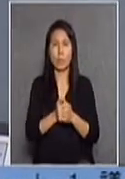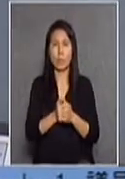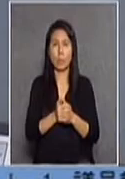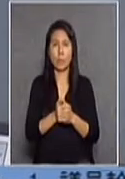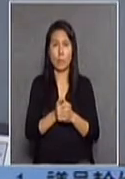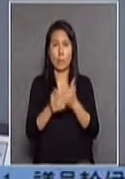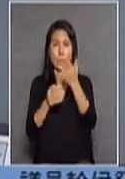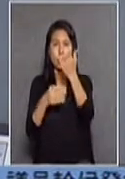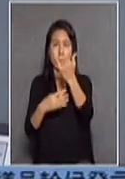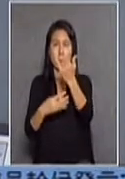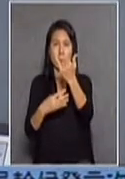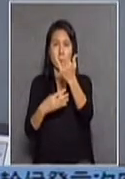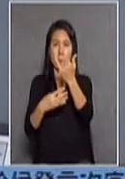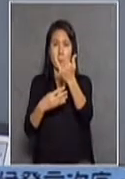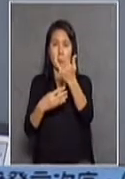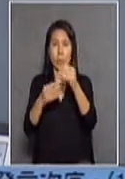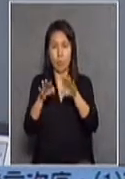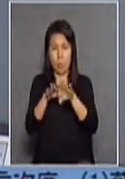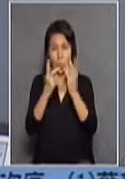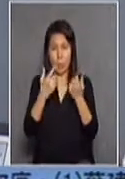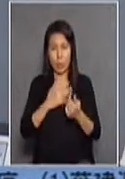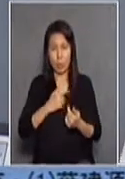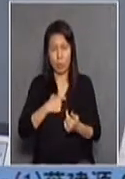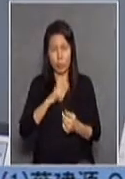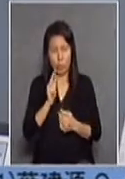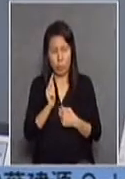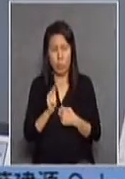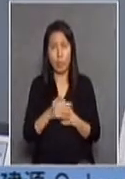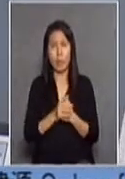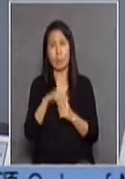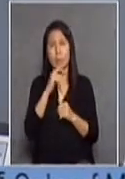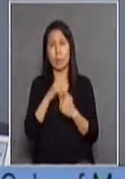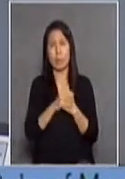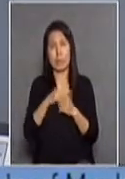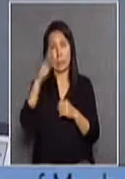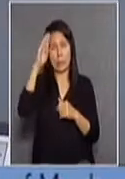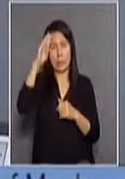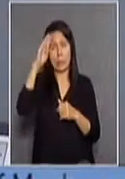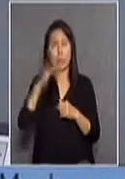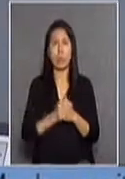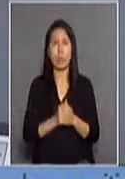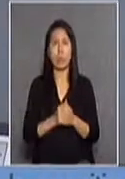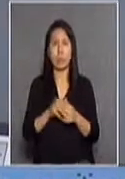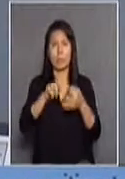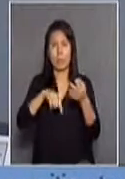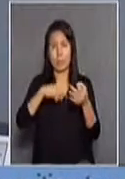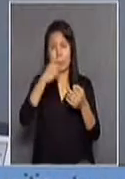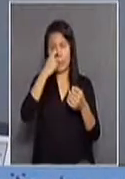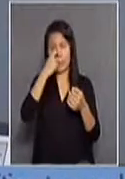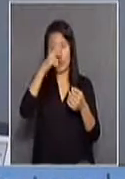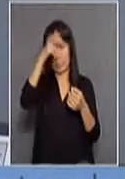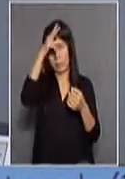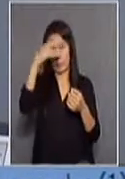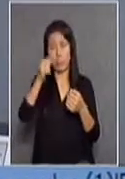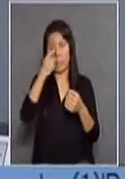呢個六四嗰日咧就出開天窗，就話痛心疾首，咁佢就向佢致敬。嗱，呢個梁振英啊，呢個就係睇